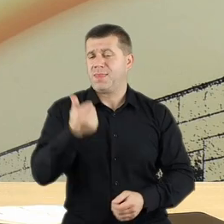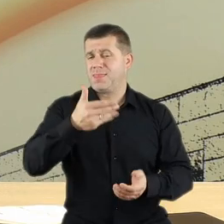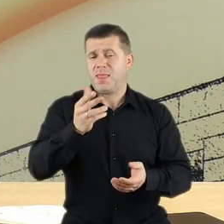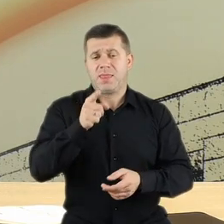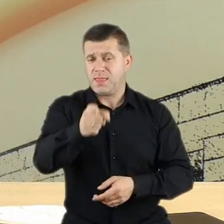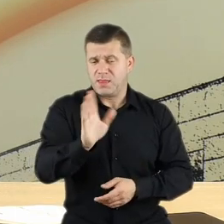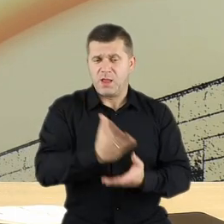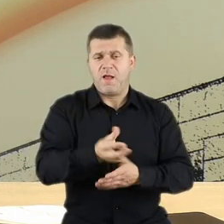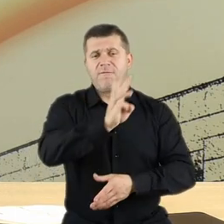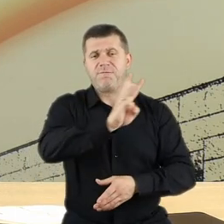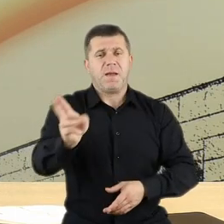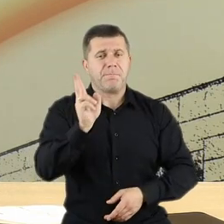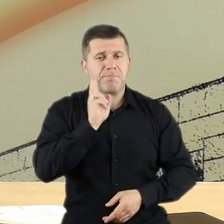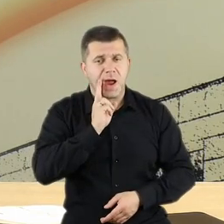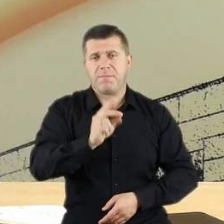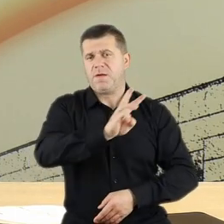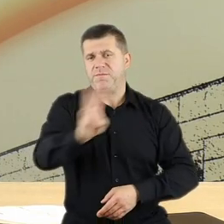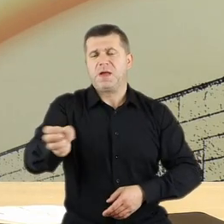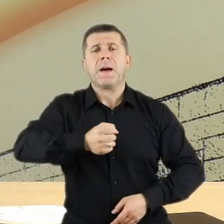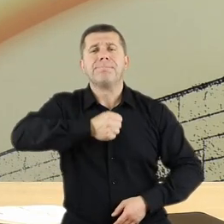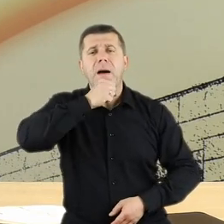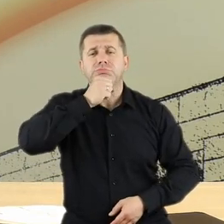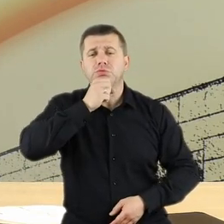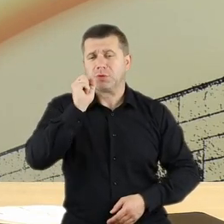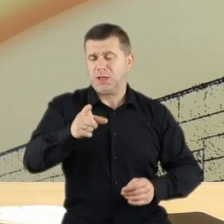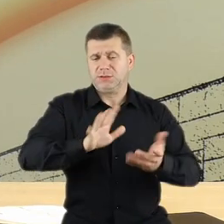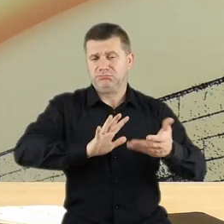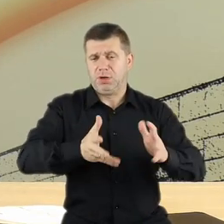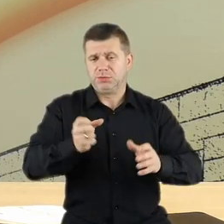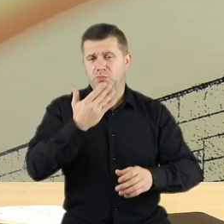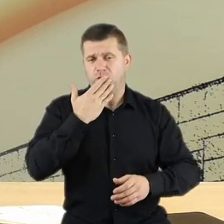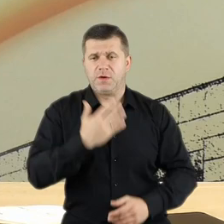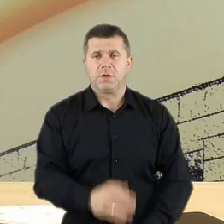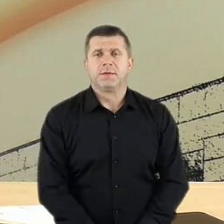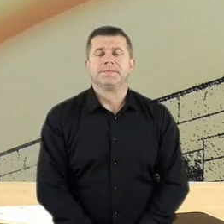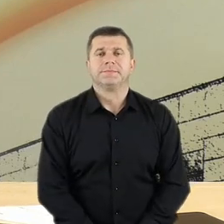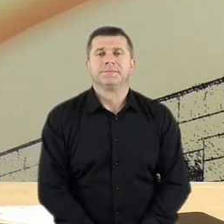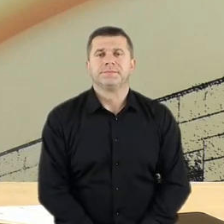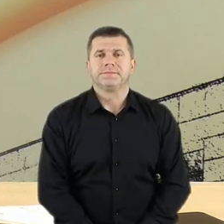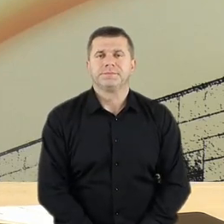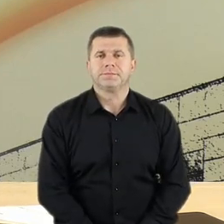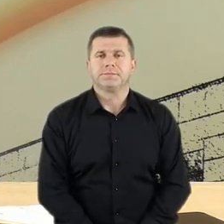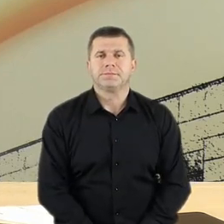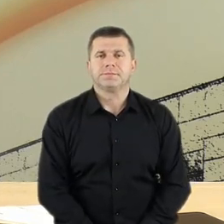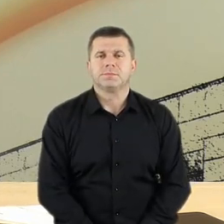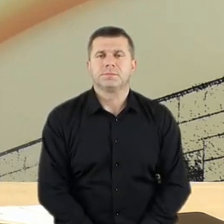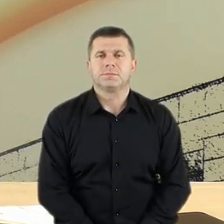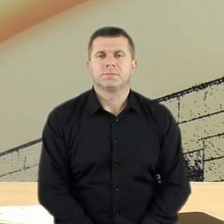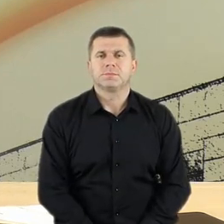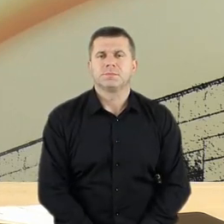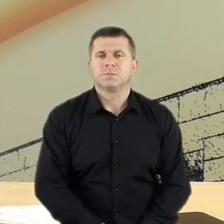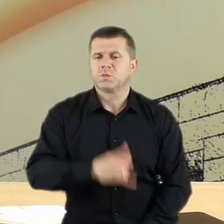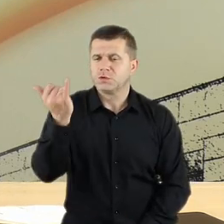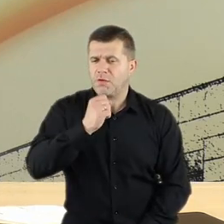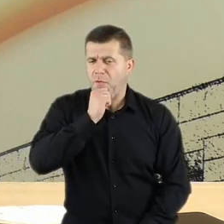tylko wy mama wy babciu w ten sposób było no dzisiaj no i